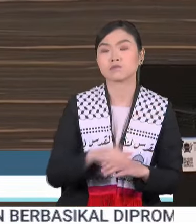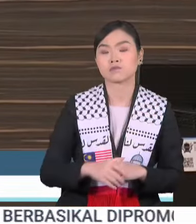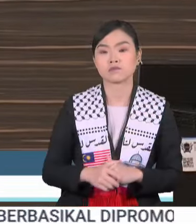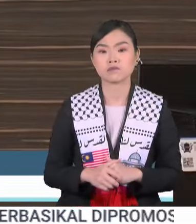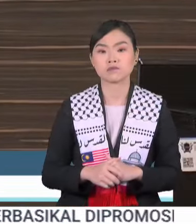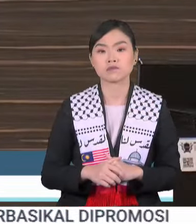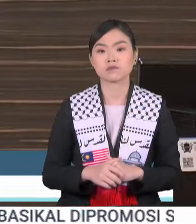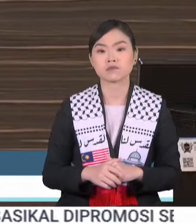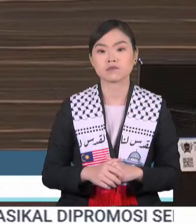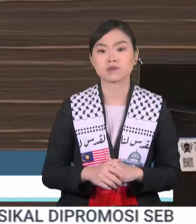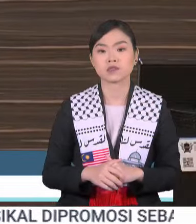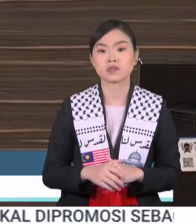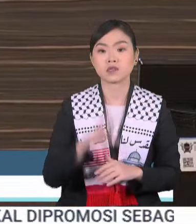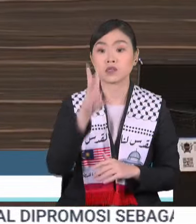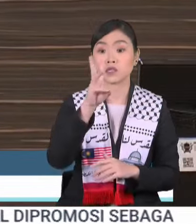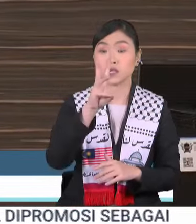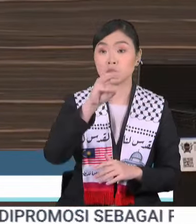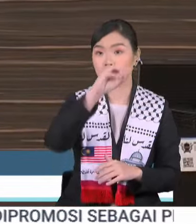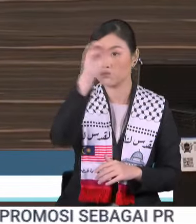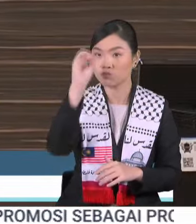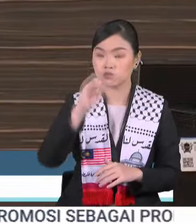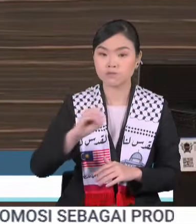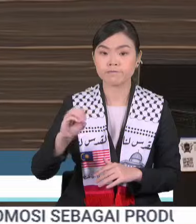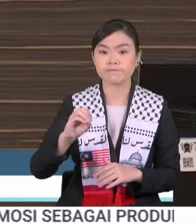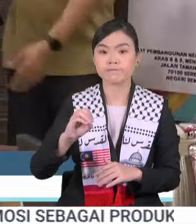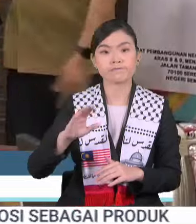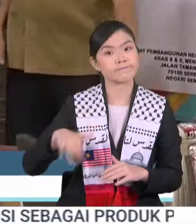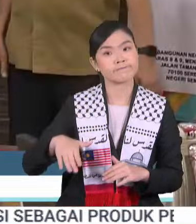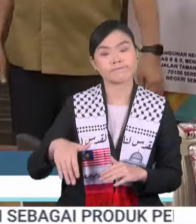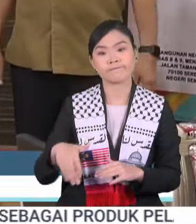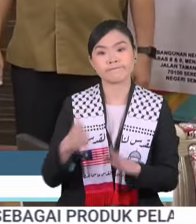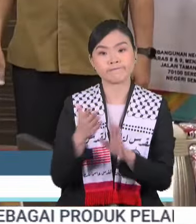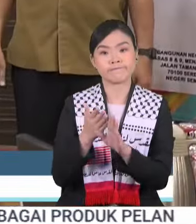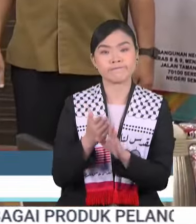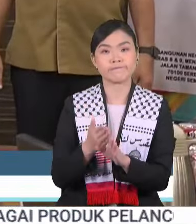yakni 56% masih status pra-pelaksanaan.